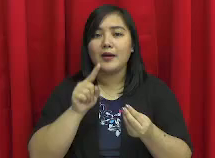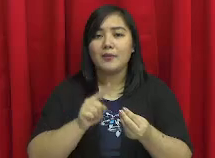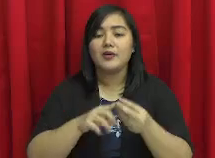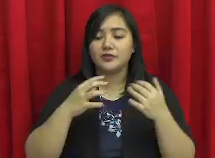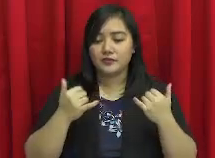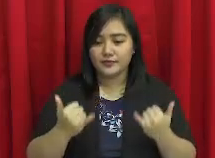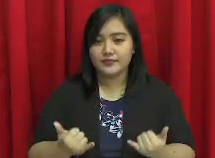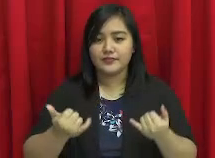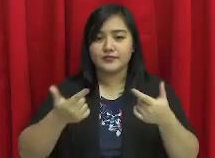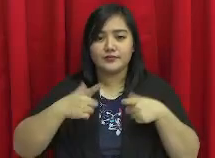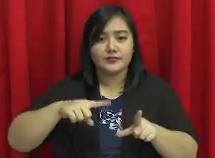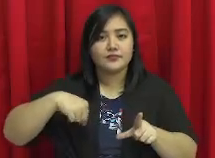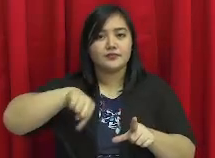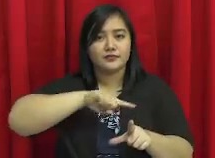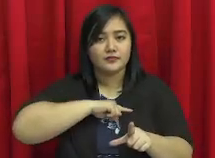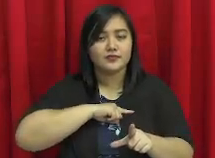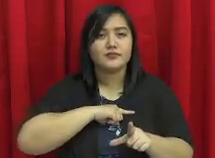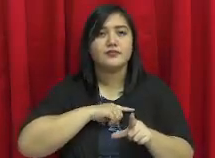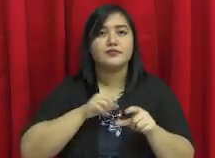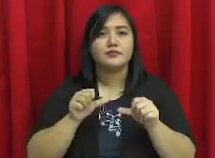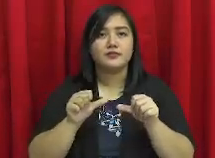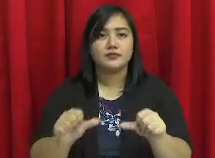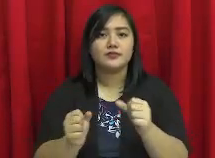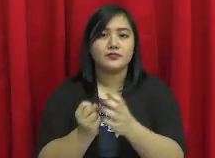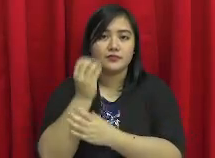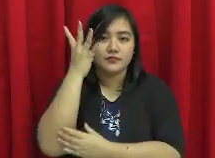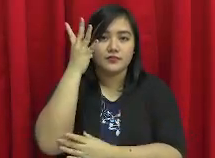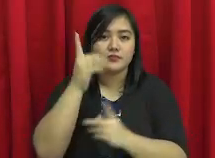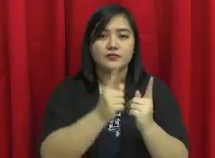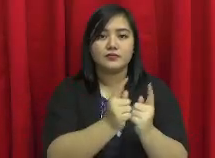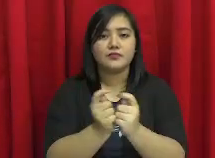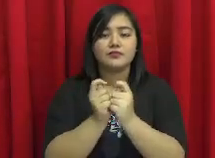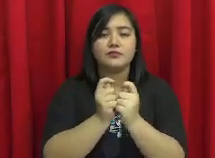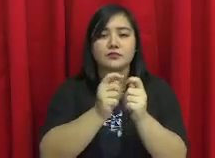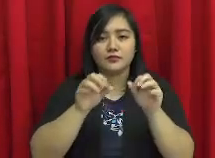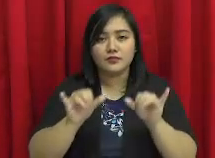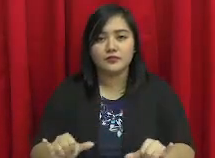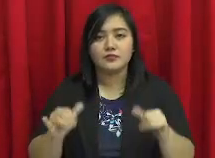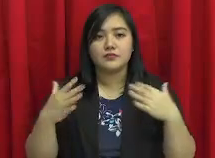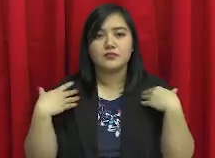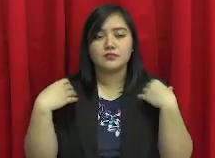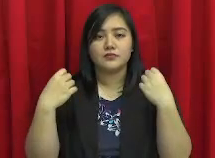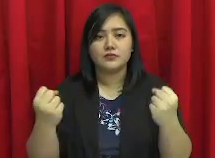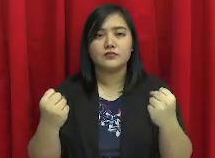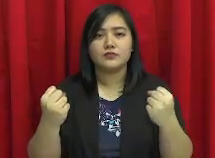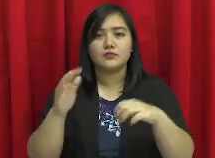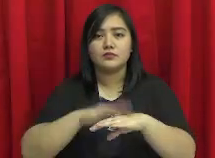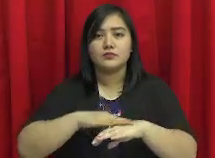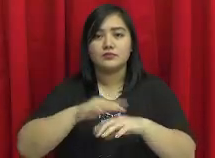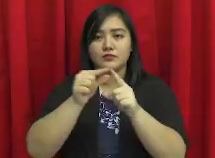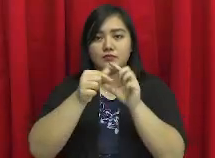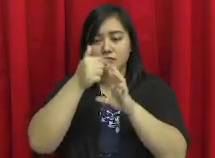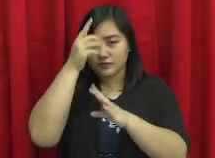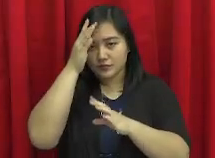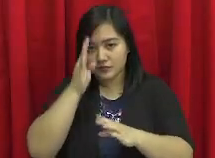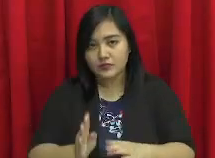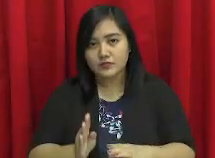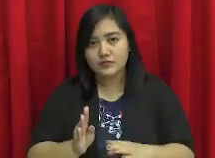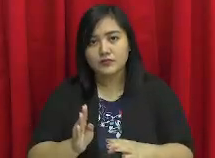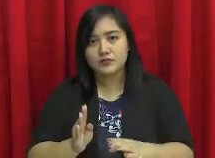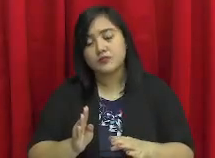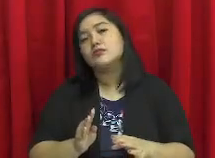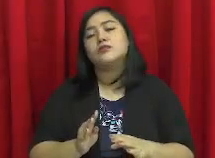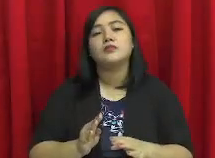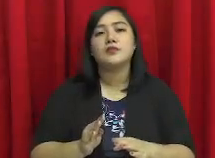na lumago at tumibay na manindigan ayon sa salita ng Diyos pagdating sa ating responsibilidad para sa